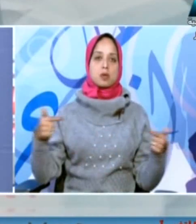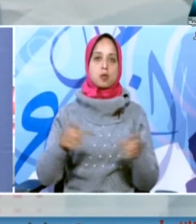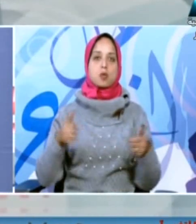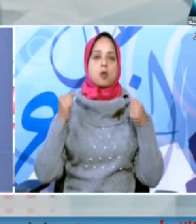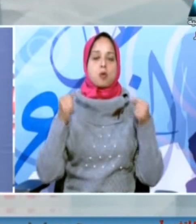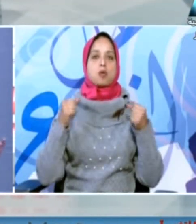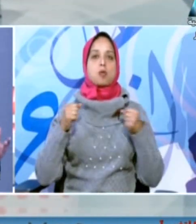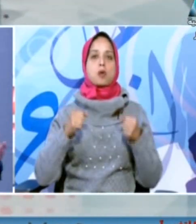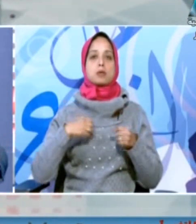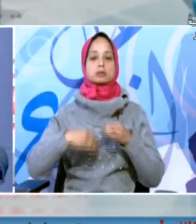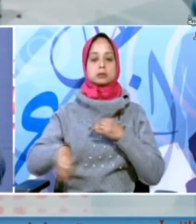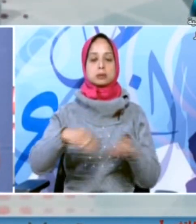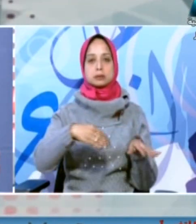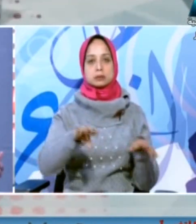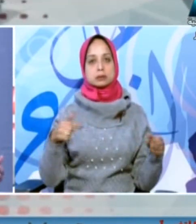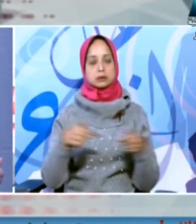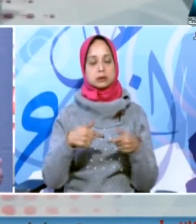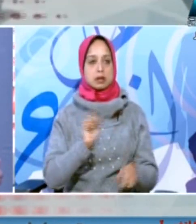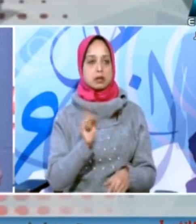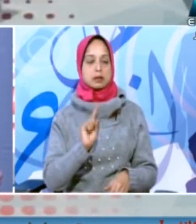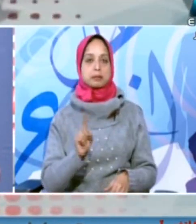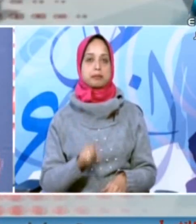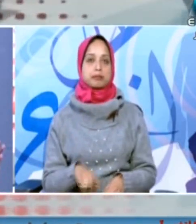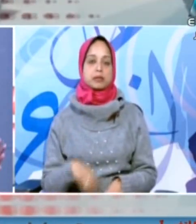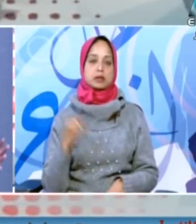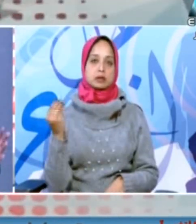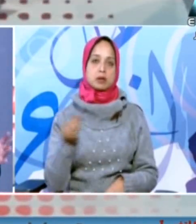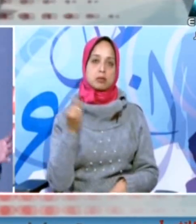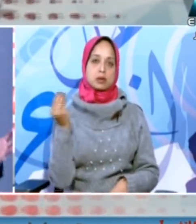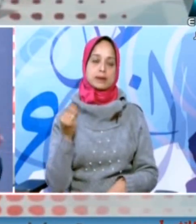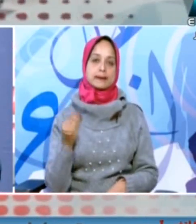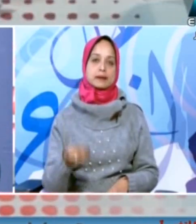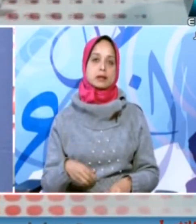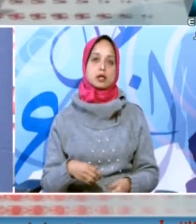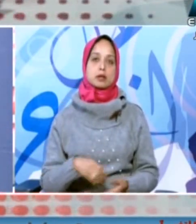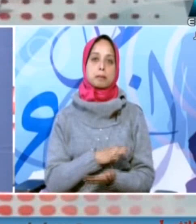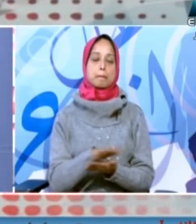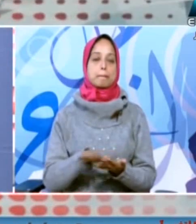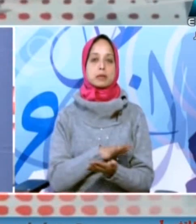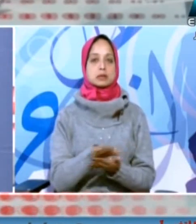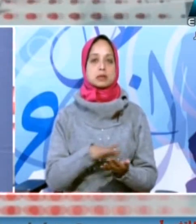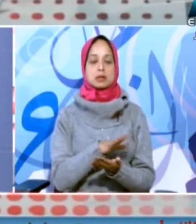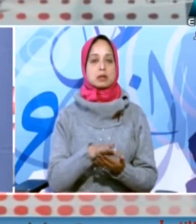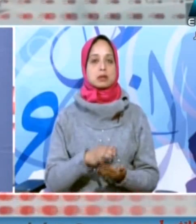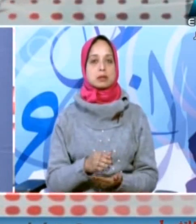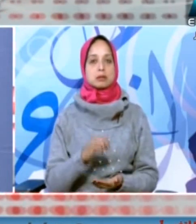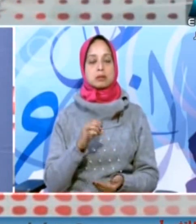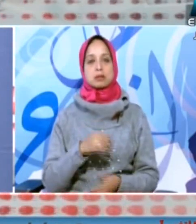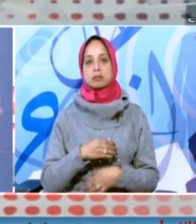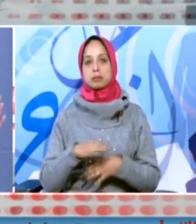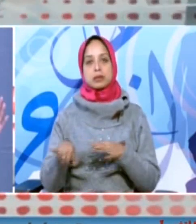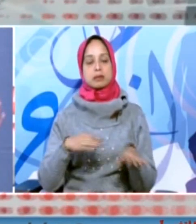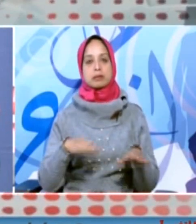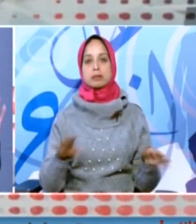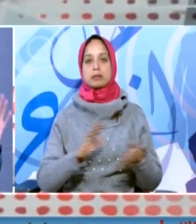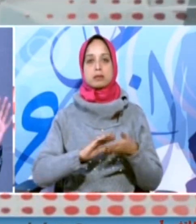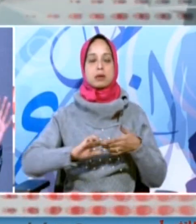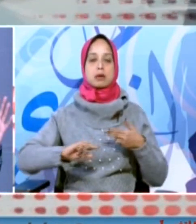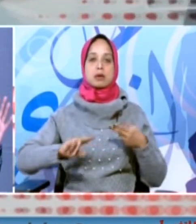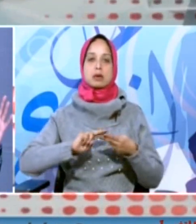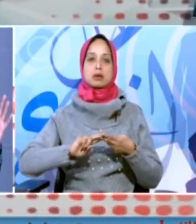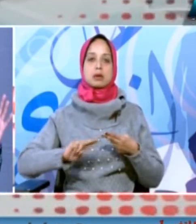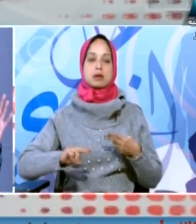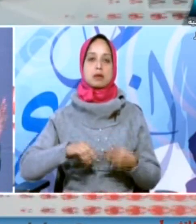كده مثالية، اللي هي النهاردة هيئة الأمم المتحدة دي حاجة بتحل المشاكل بين الدول، دول العالم بصفة عامة مش بصفة